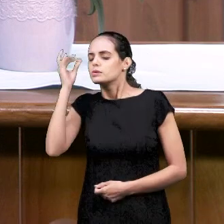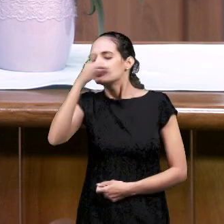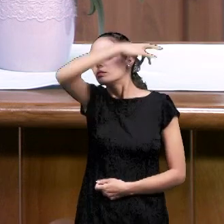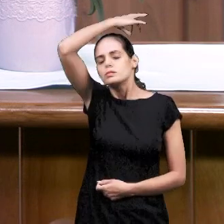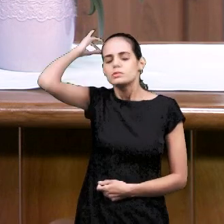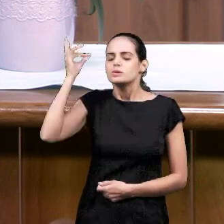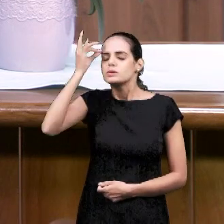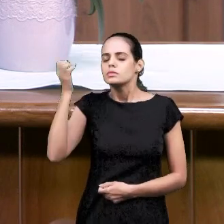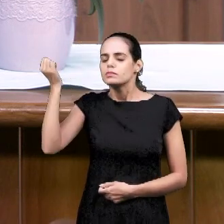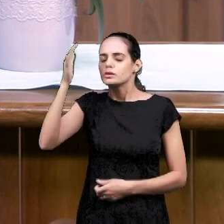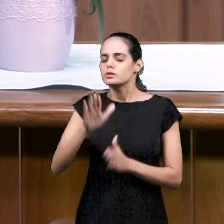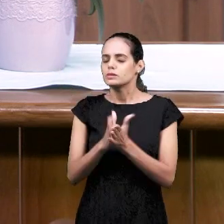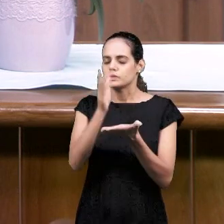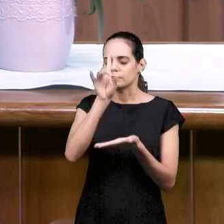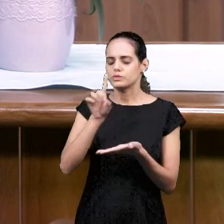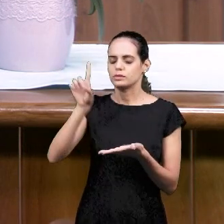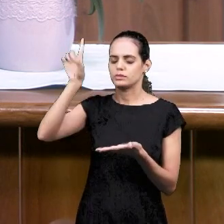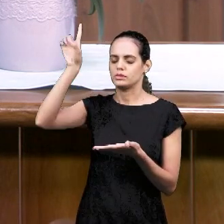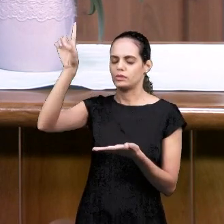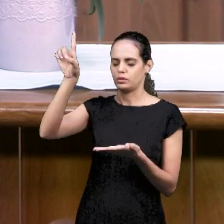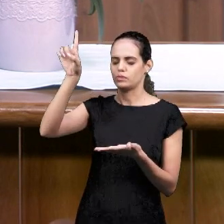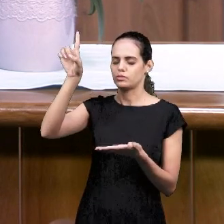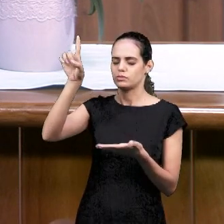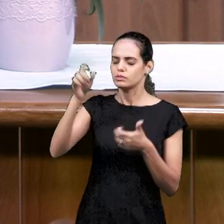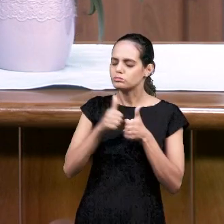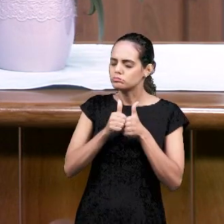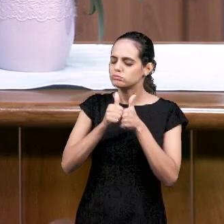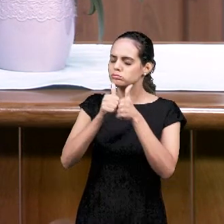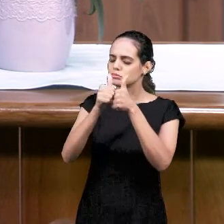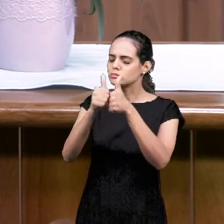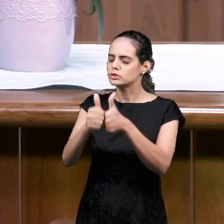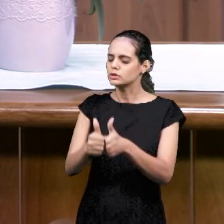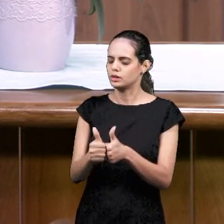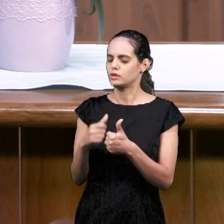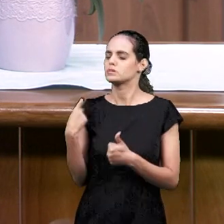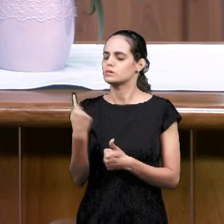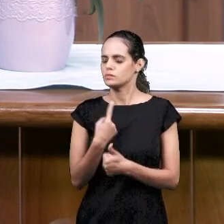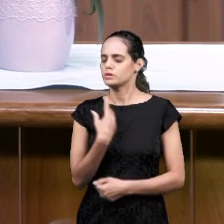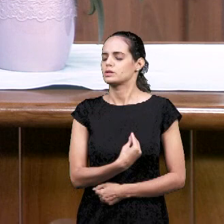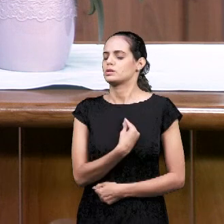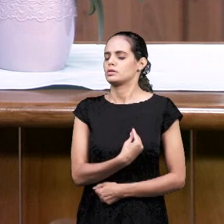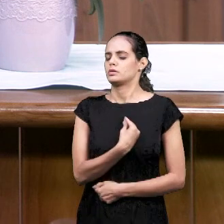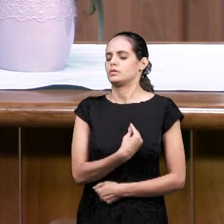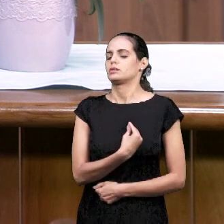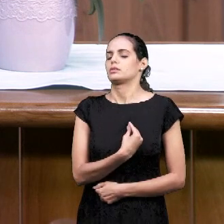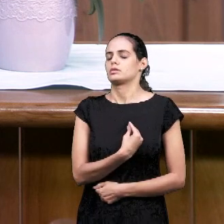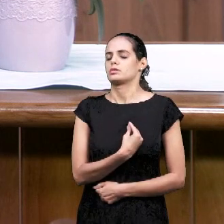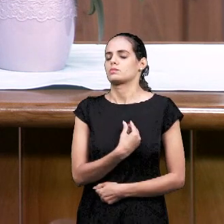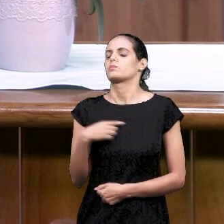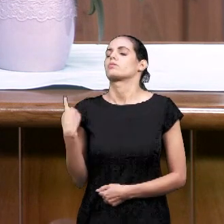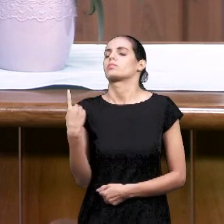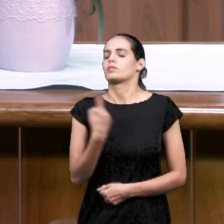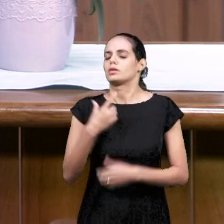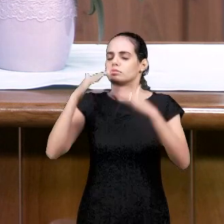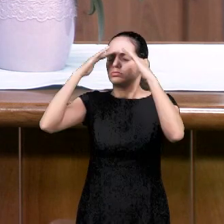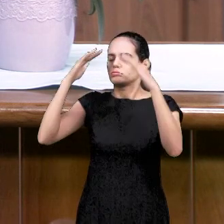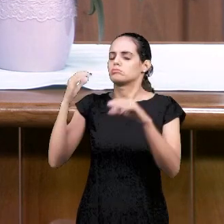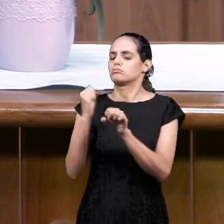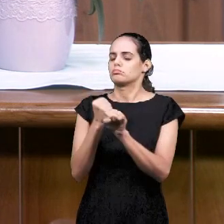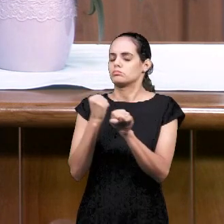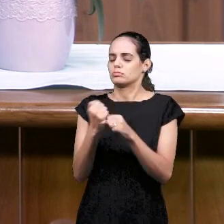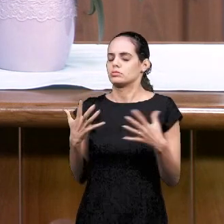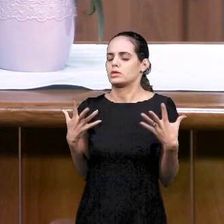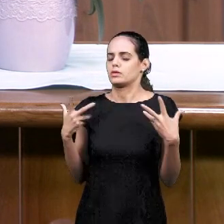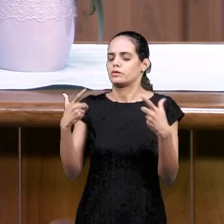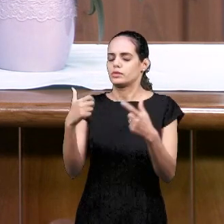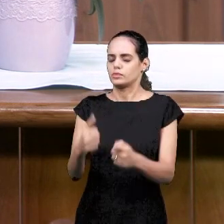ce moment. La manière glorieuse que ton Saint-Esprit nous a révélé ta parole. Dirige nos pas et fais-nous marcher dans ton œuvre merveilleuse,